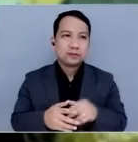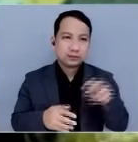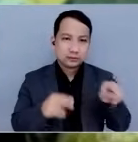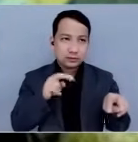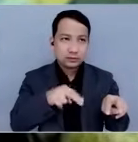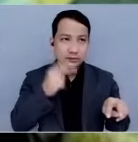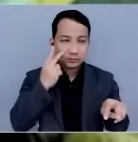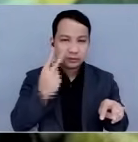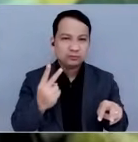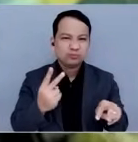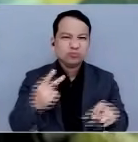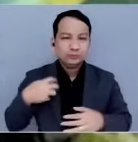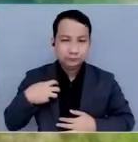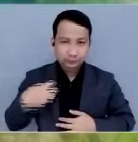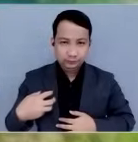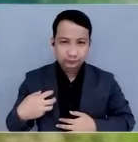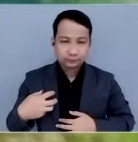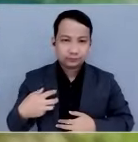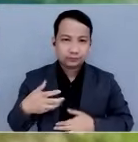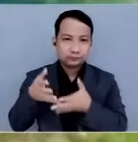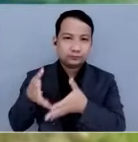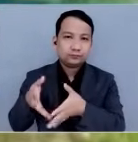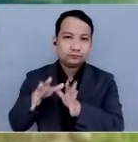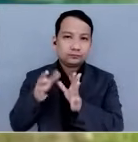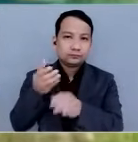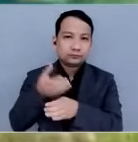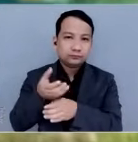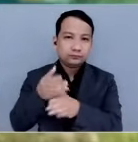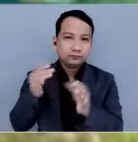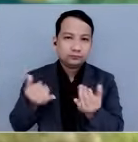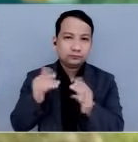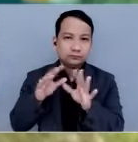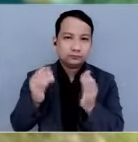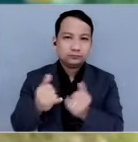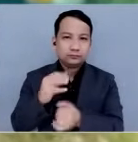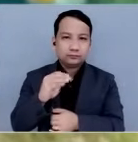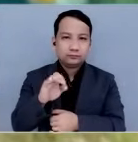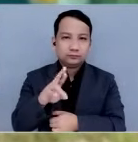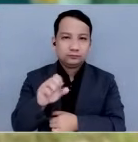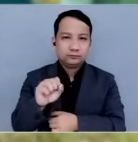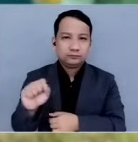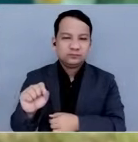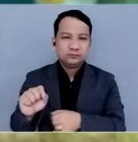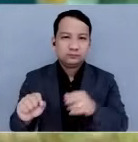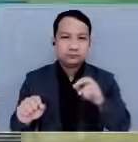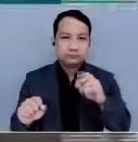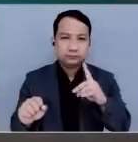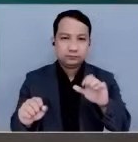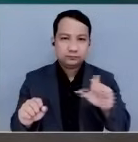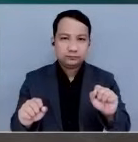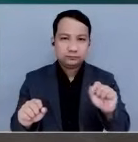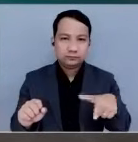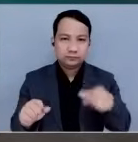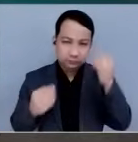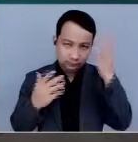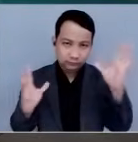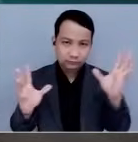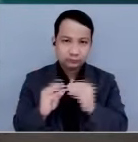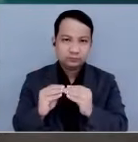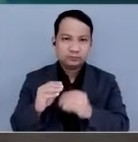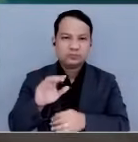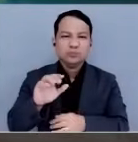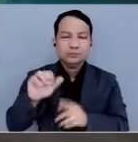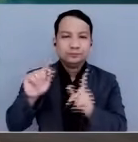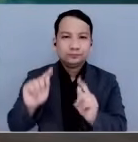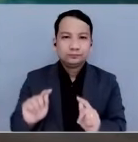mga pulis sa isang abandonadong sasakyan sa barangay Moras de la Paz sa Santo Tomas, Pampanga kahapon. Sabado raw nung huling nakasama